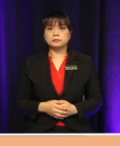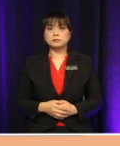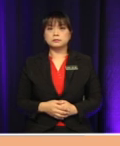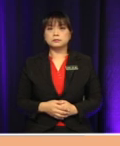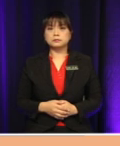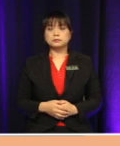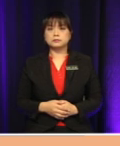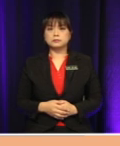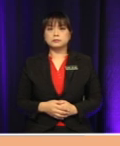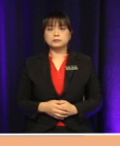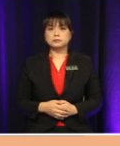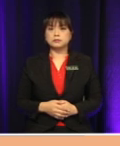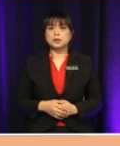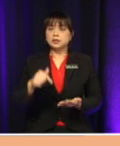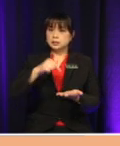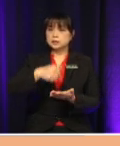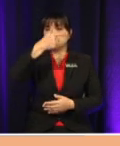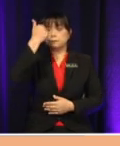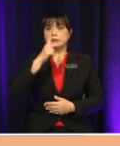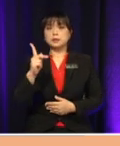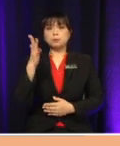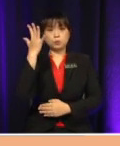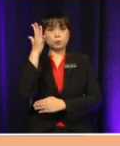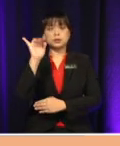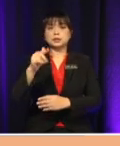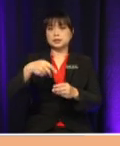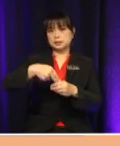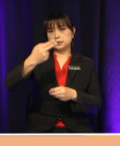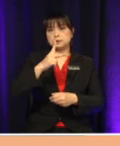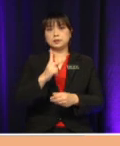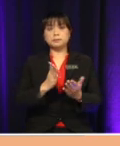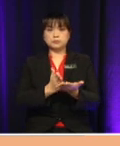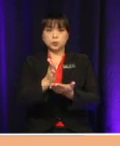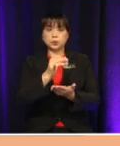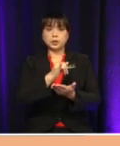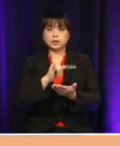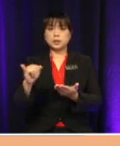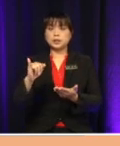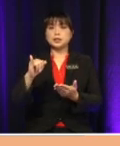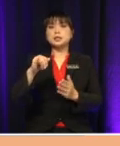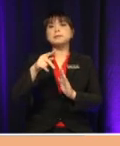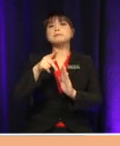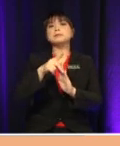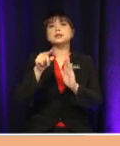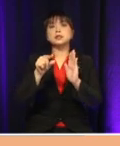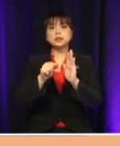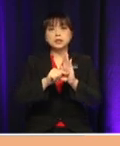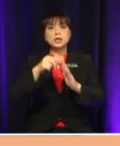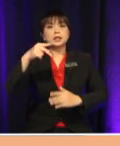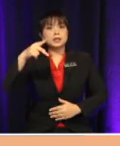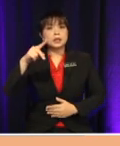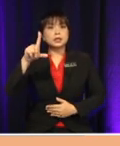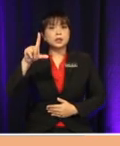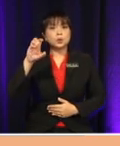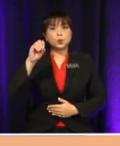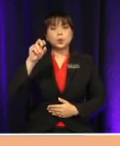ini disebabkan pokok-pokok dihasilkan melalui pengklonan sumber recom mempunyai